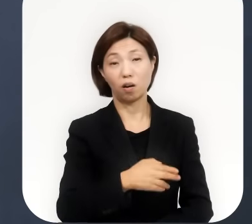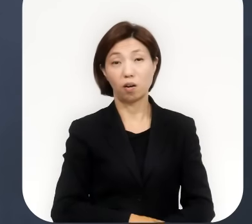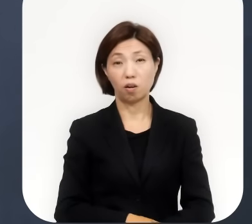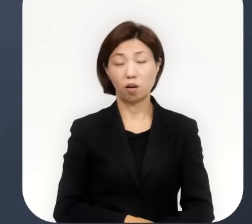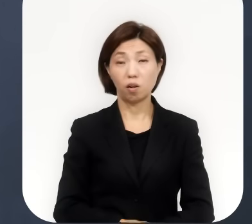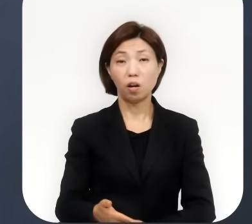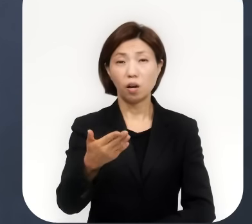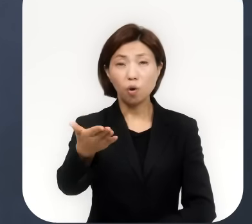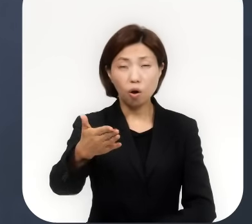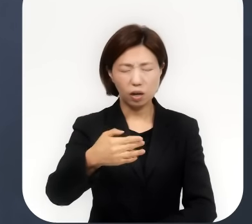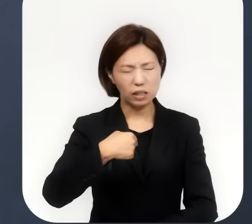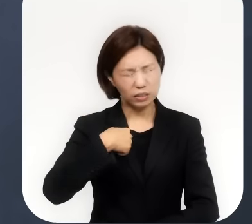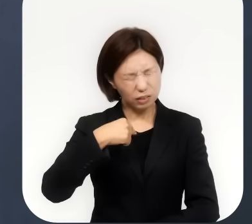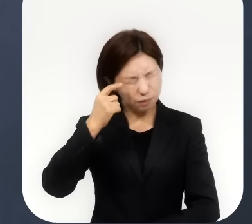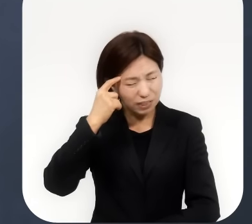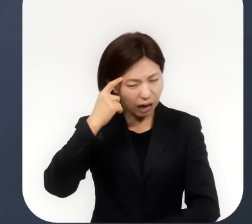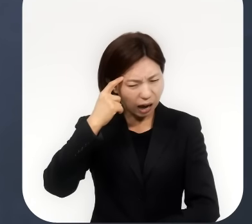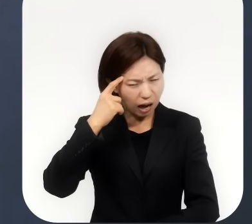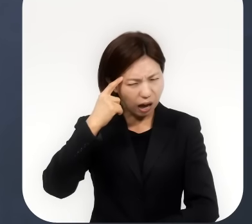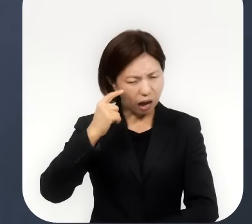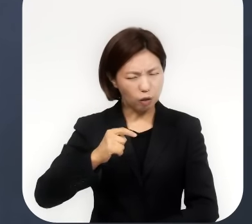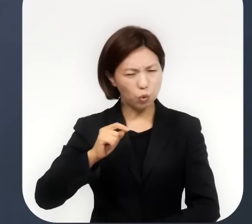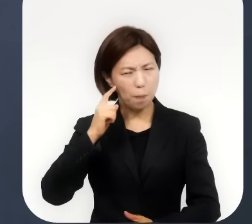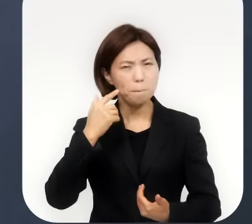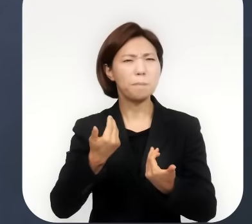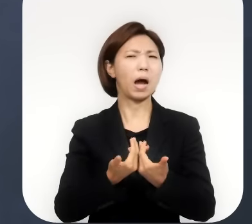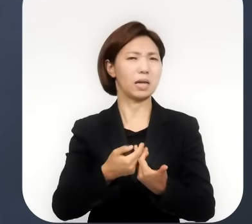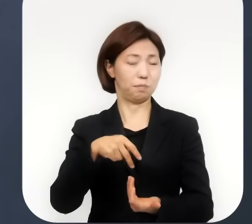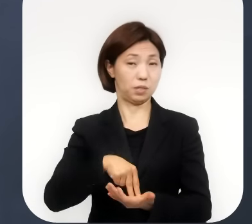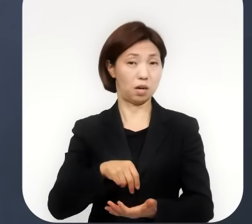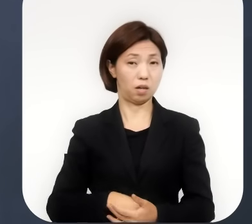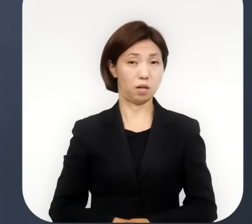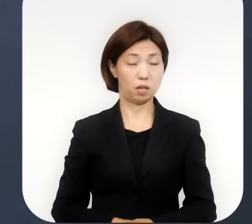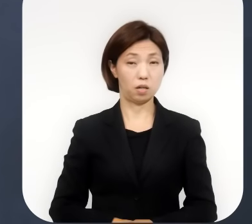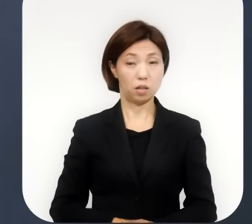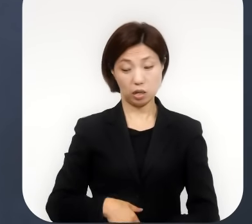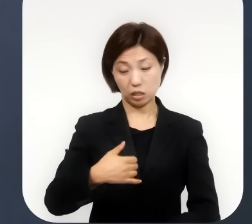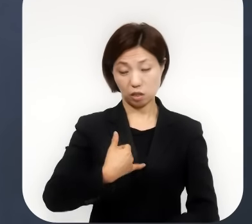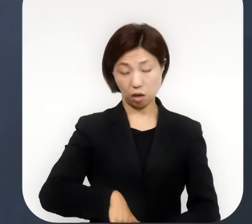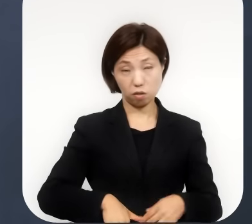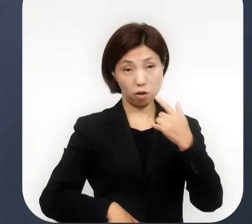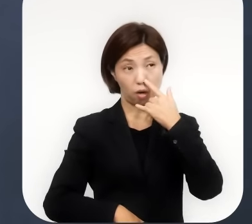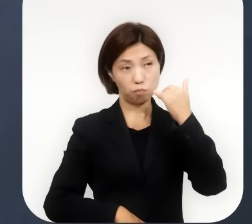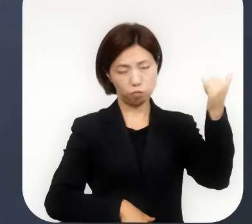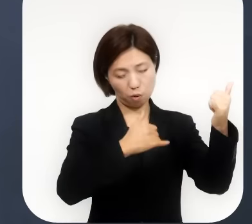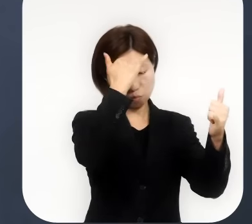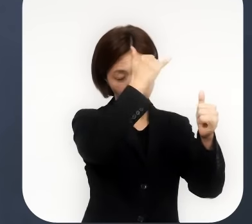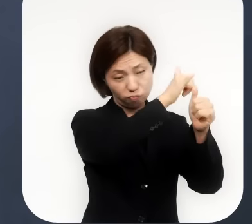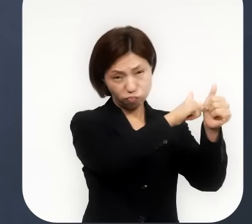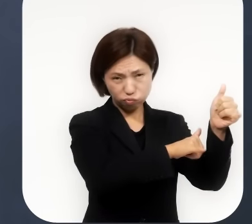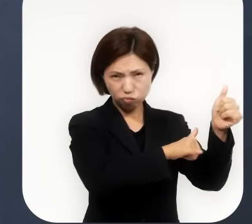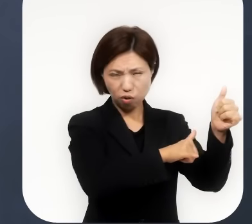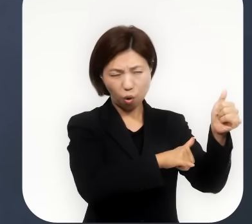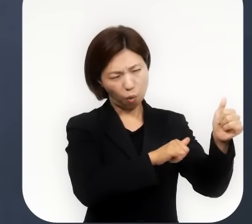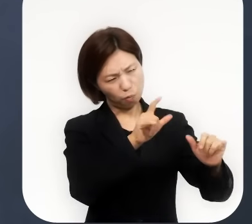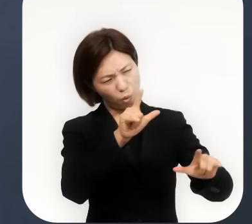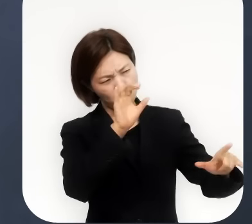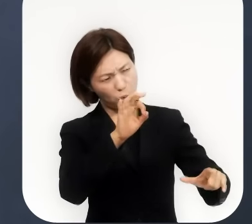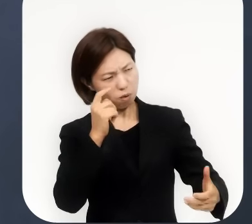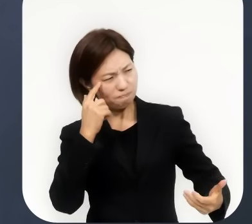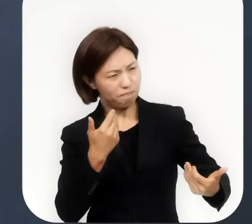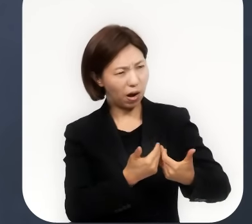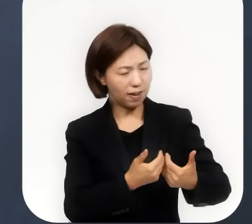가치도 없다 자기가 벌써 모순이라는 거예요 자식 부를 가는 걸 갖고